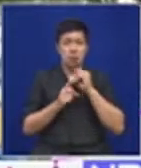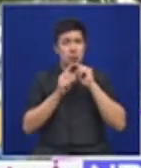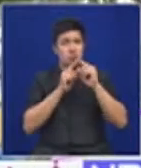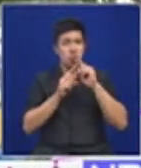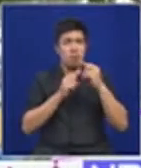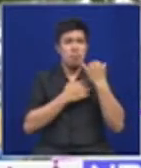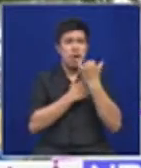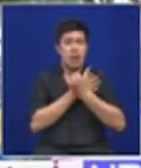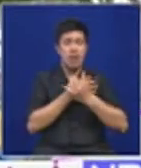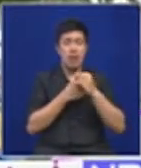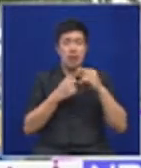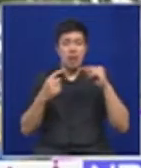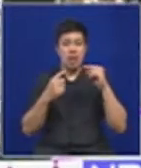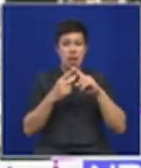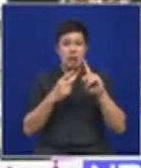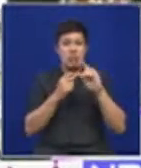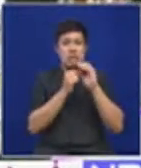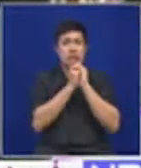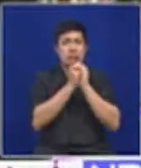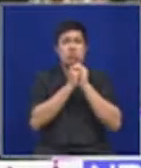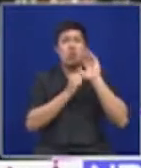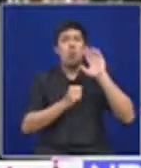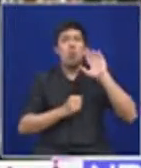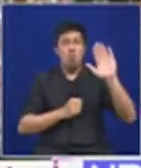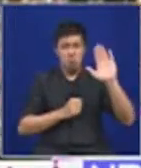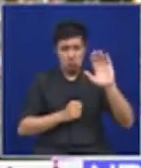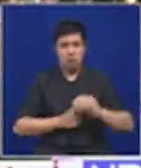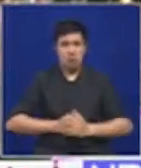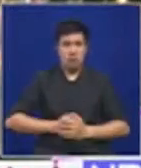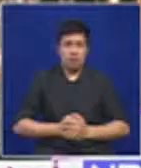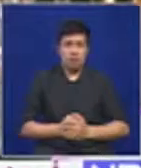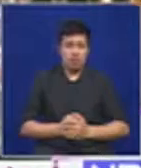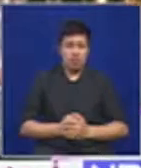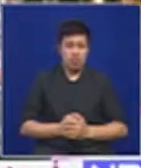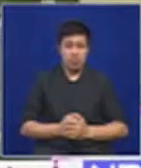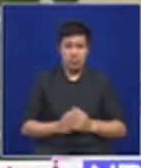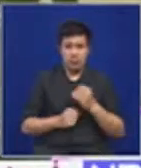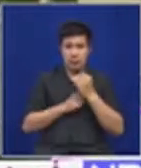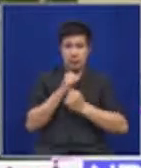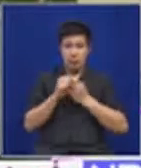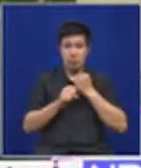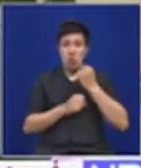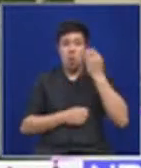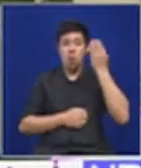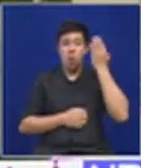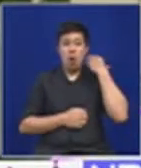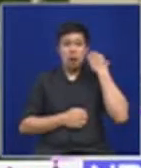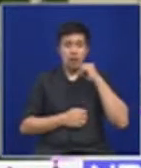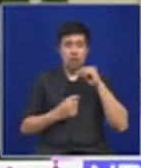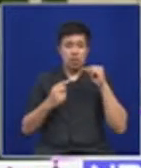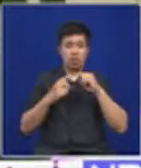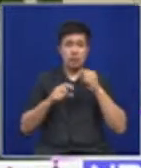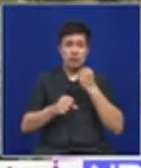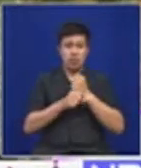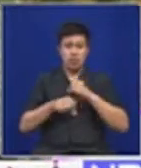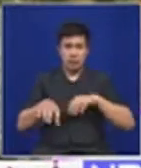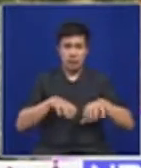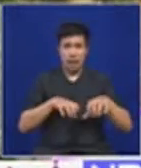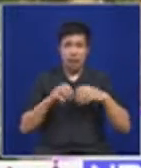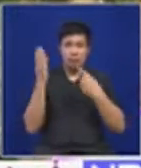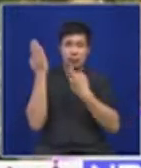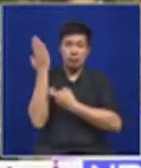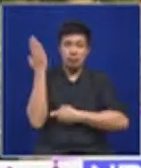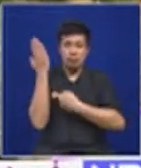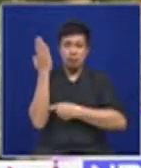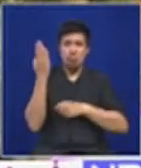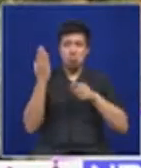มพันธ์กับทางสิงเต่าของประเทศจีนเขา คร ับเมื่อปีที่แล้วผมเรียนอย่างนี้เมื่อปีที่แล้วเนี่ยการจัดงานยางพาราของบึงกาฬนี่แห